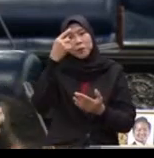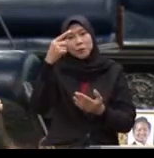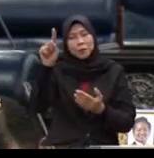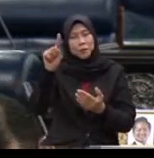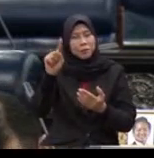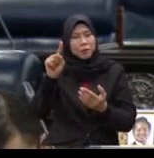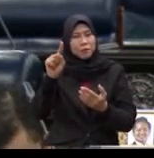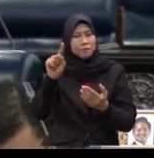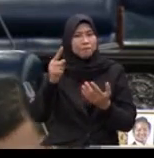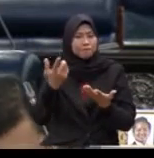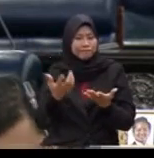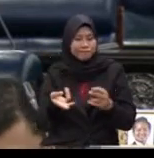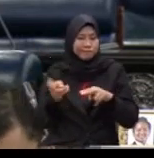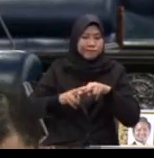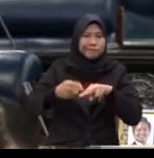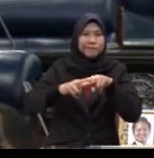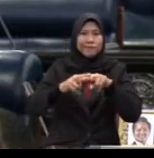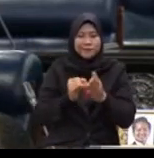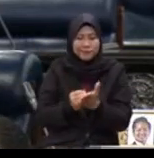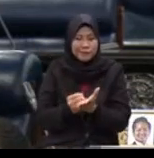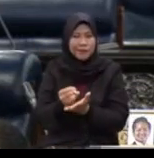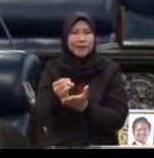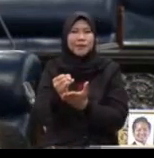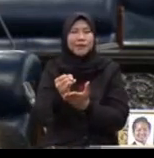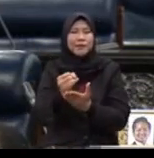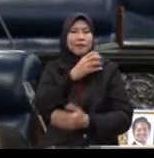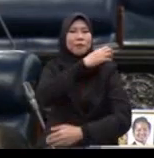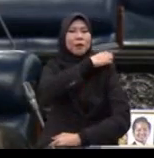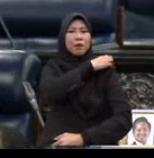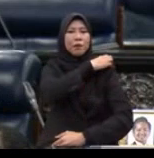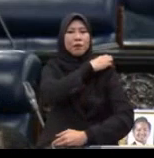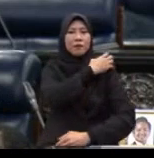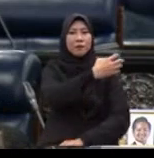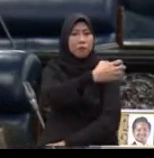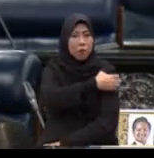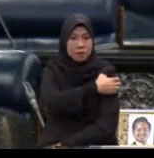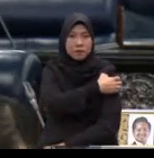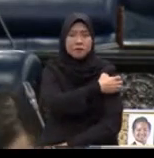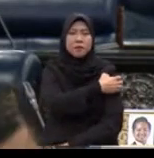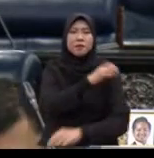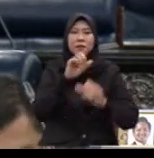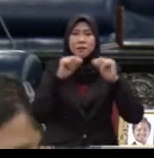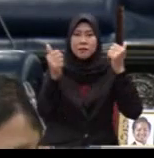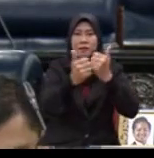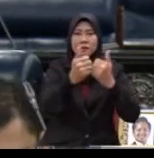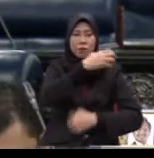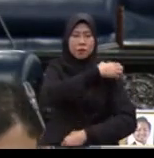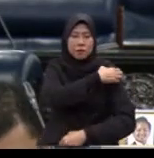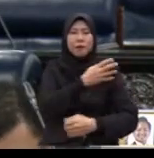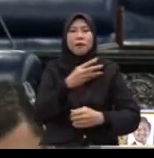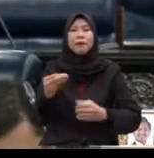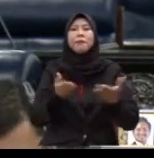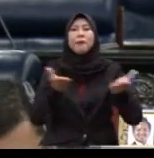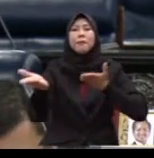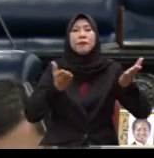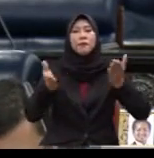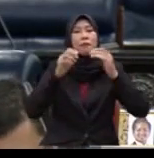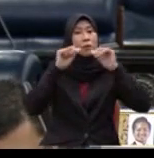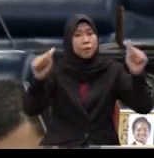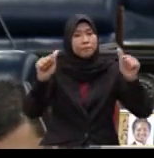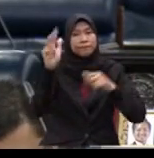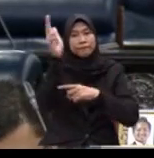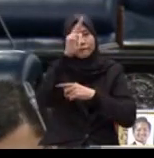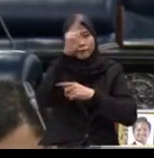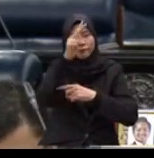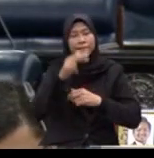serta meningkat dalam kalangan pegawai penguat kuasa agensi penguat kuasaan dan kenikmatan awam secara